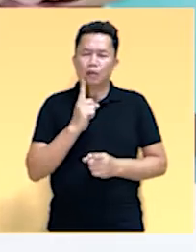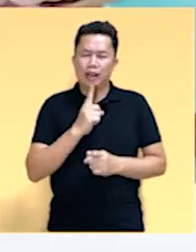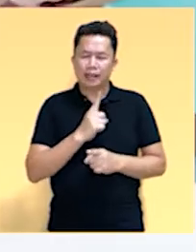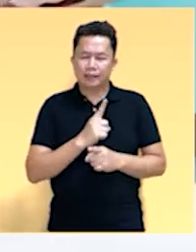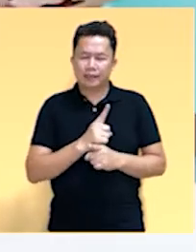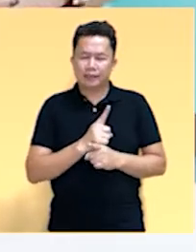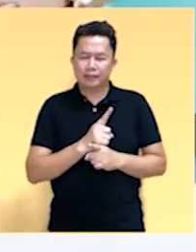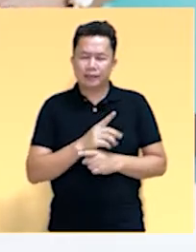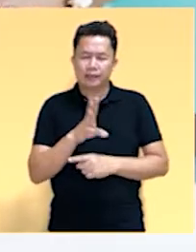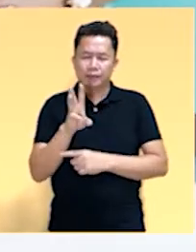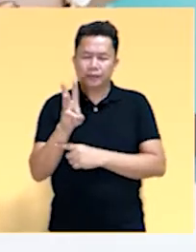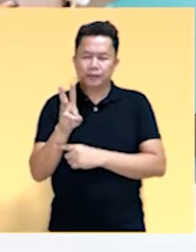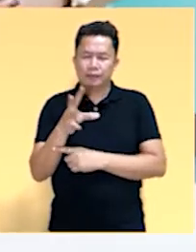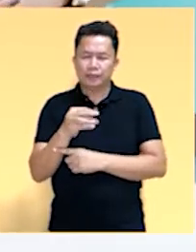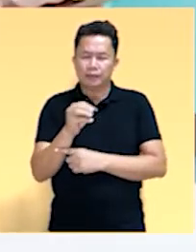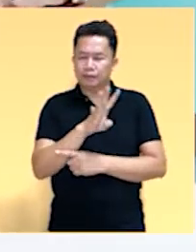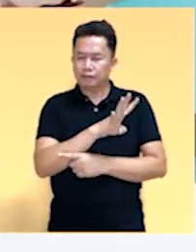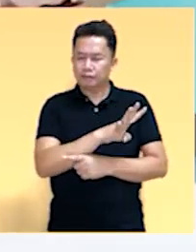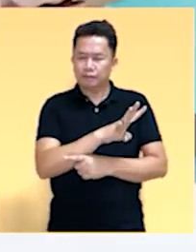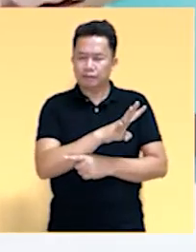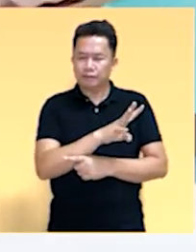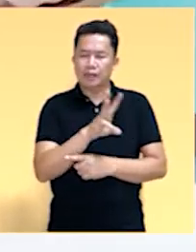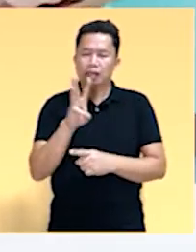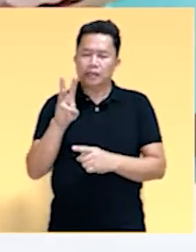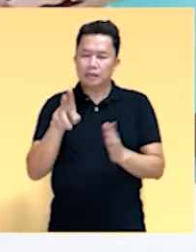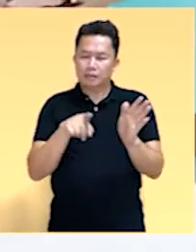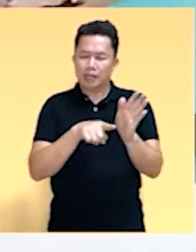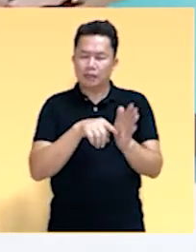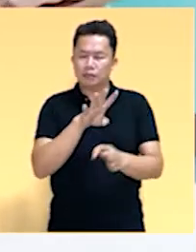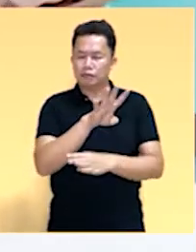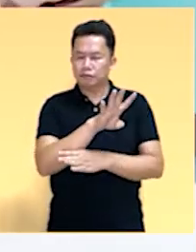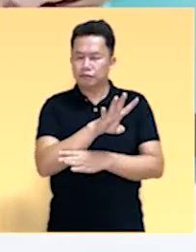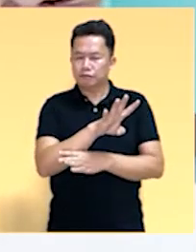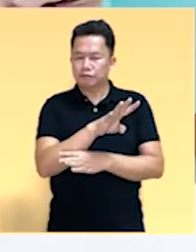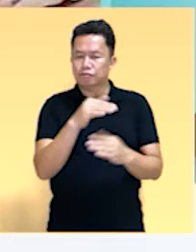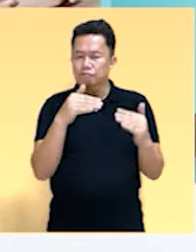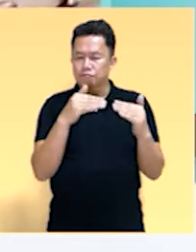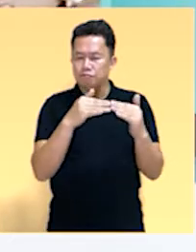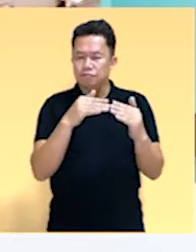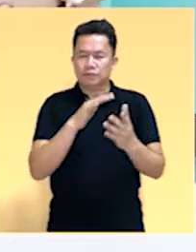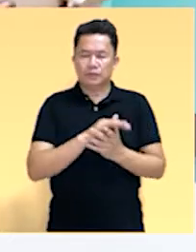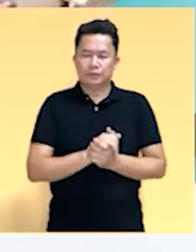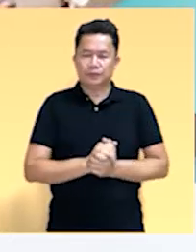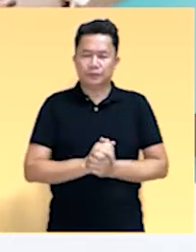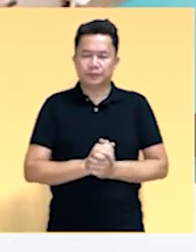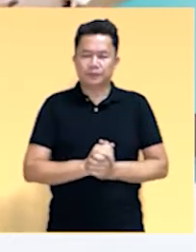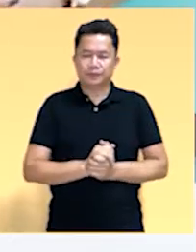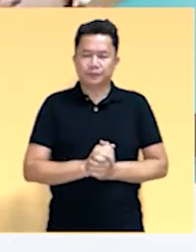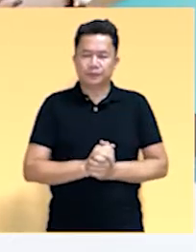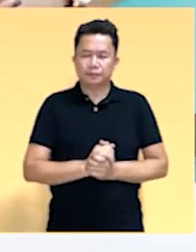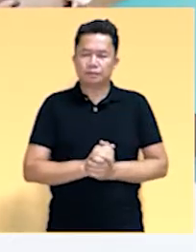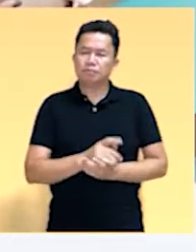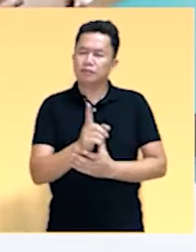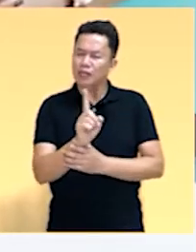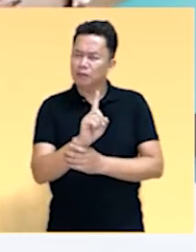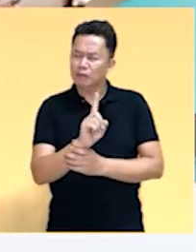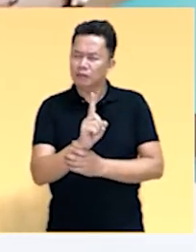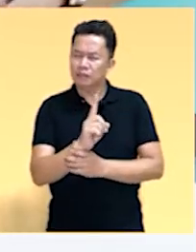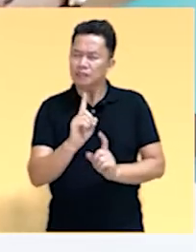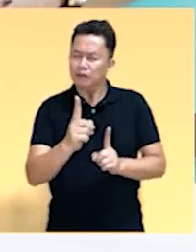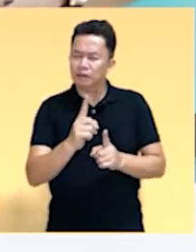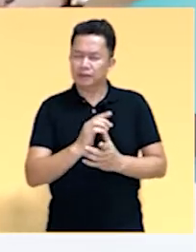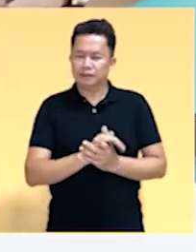Correct! 6 at 4. 6 minus 4 is equal to? Ano kaya?